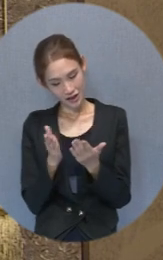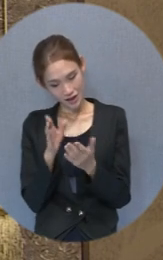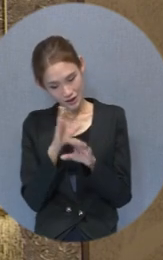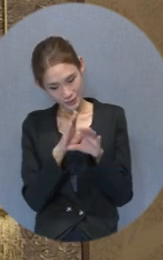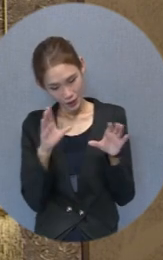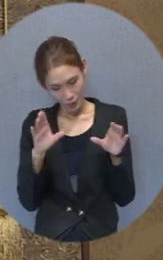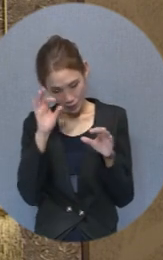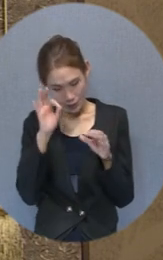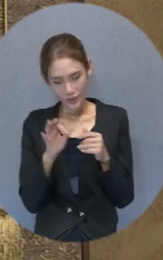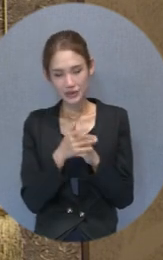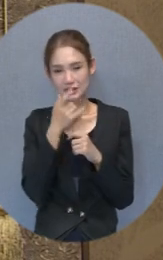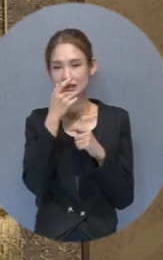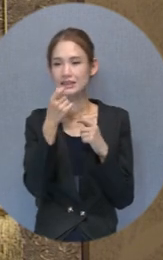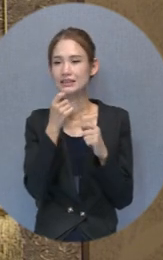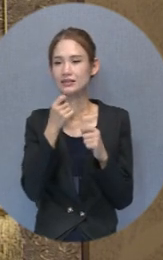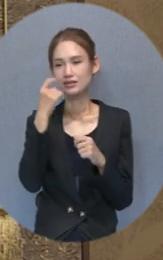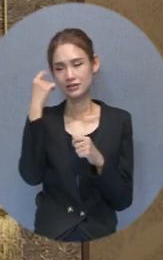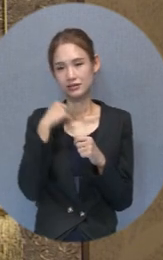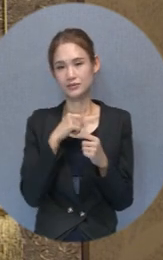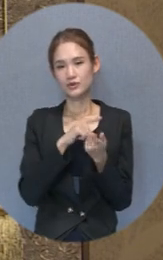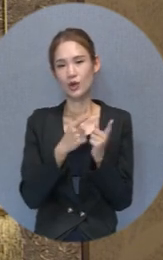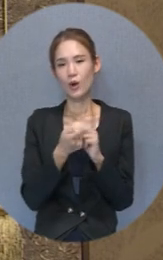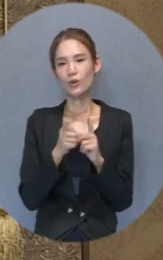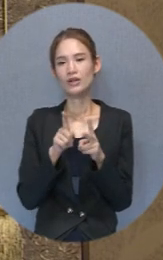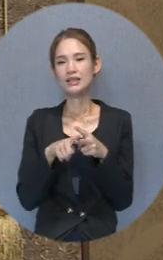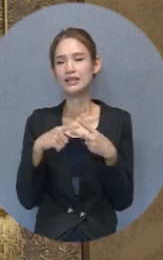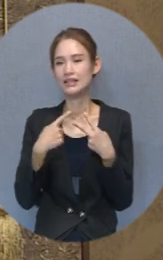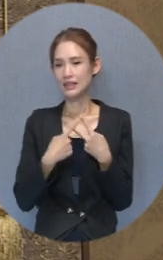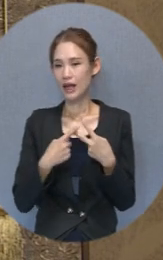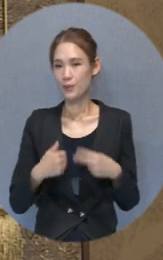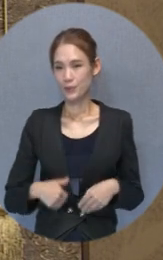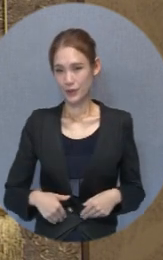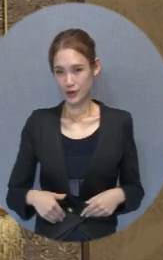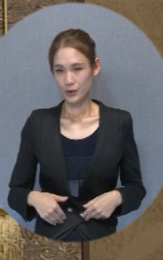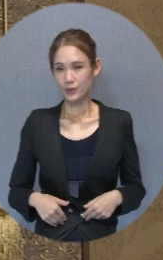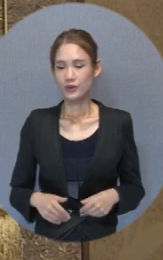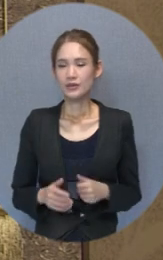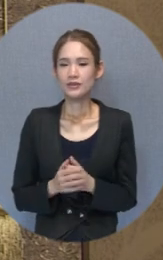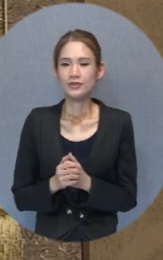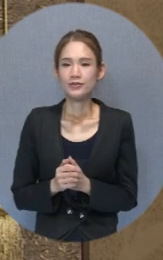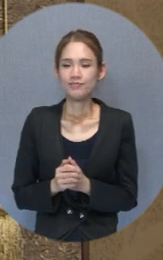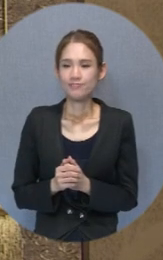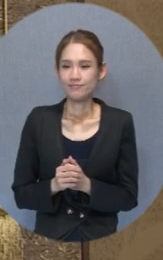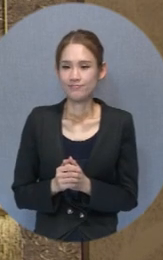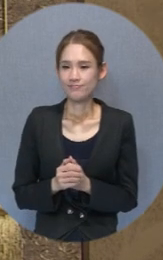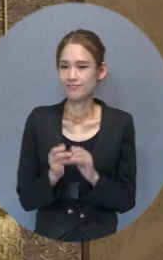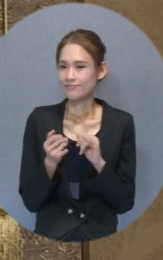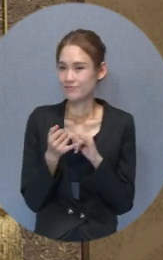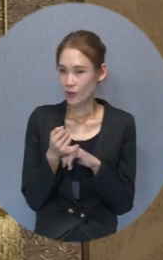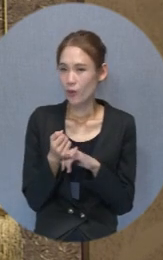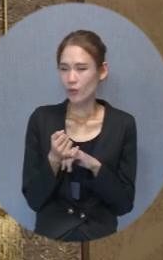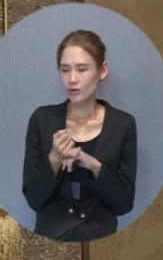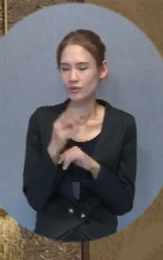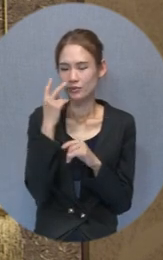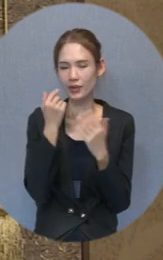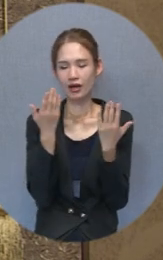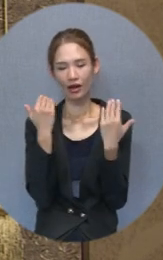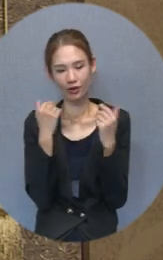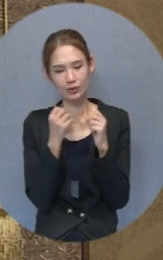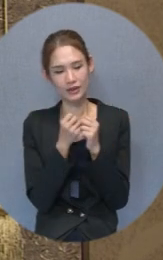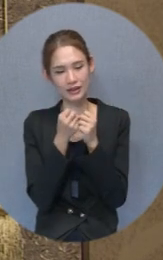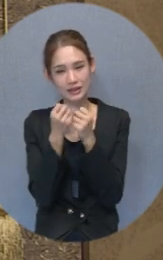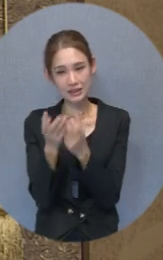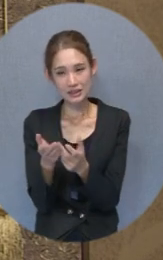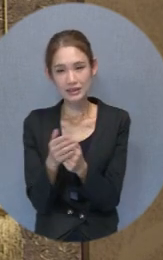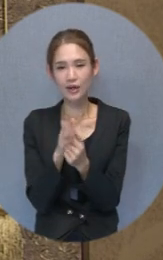그렇죠. 친근감이 또 필요하거든요. 네, 서로를 좀 더 이해할 수 있는 접점이 네, 생기는 거니까. 네, 맞아요. 그래서 꼭 뭐 맹학교에 기증을 해야겠다. 이게